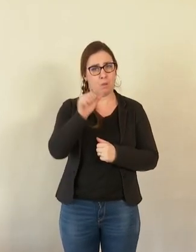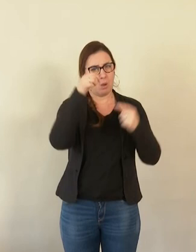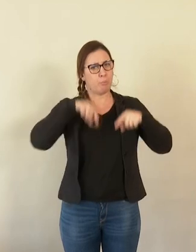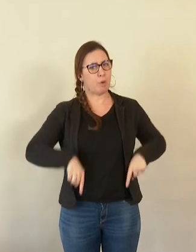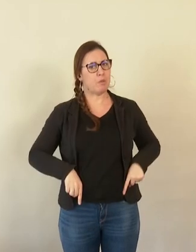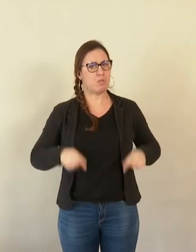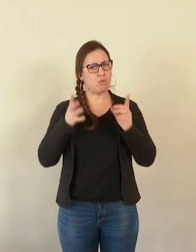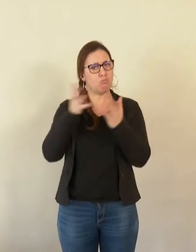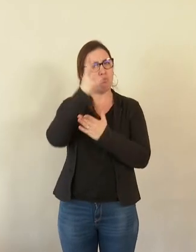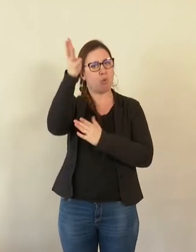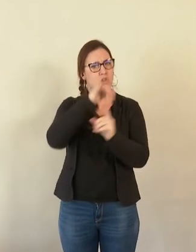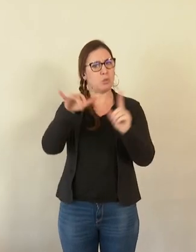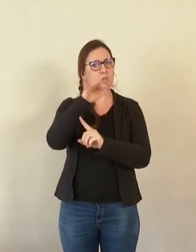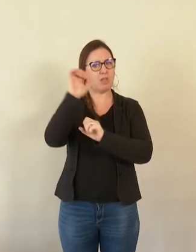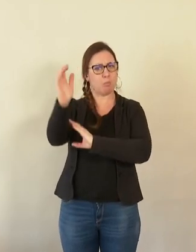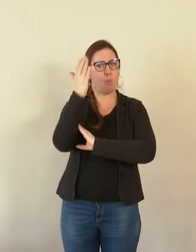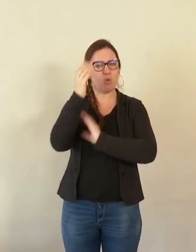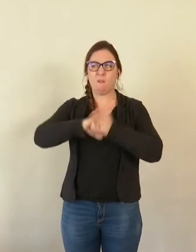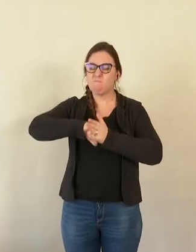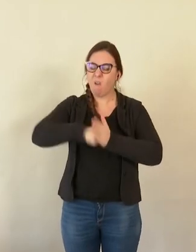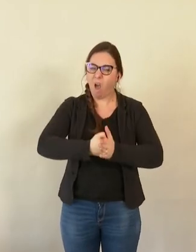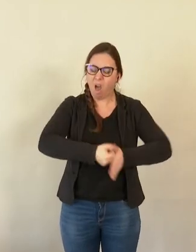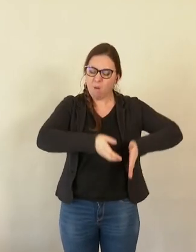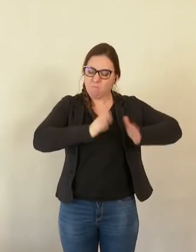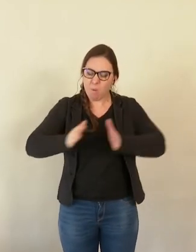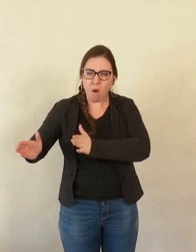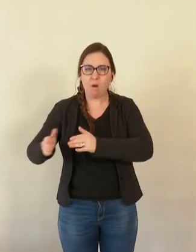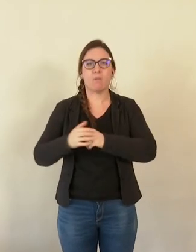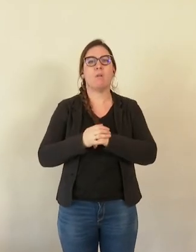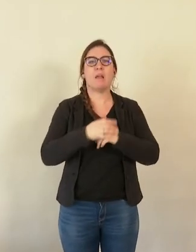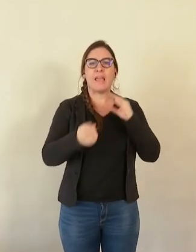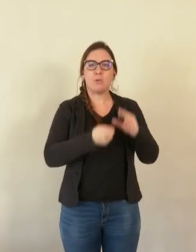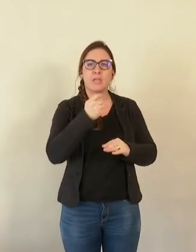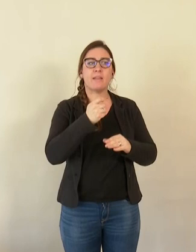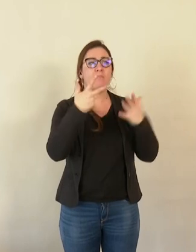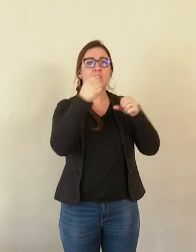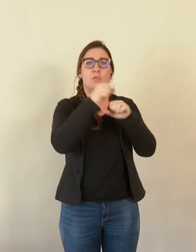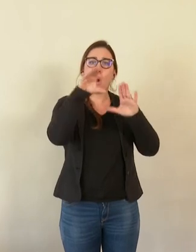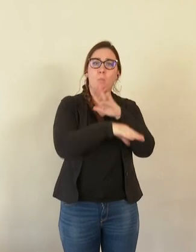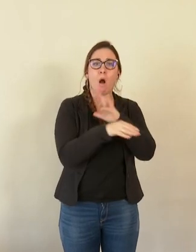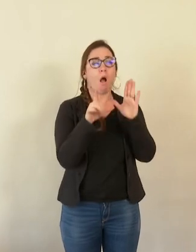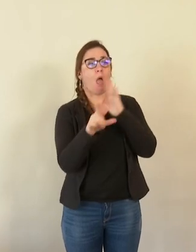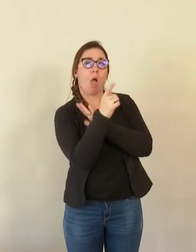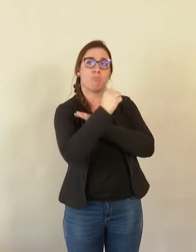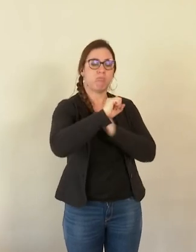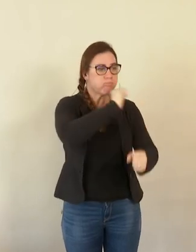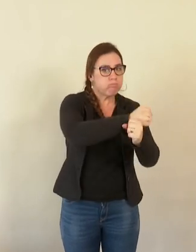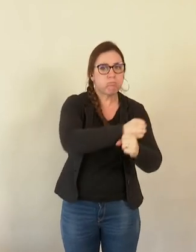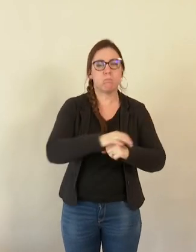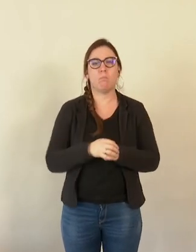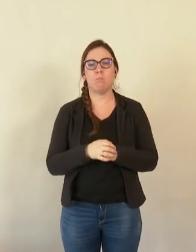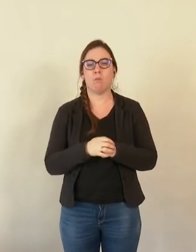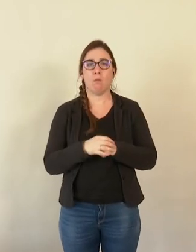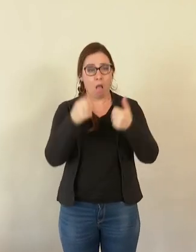projet de société tout en autoritarisme peine d'intérêt éducatif pour les miilleurs ayant commis des actes de délinquence éloignement en